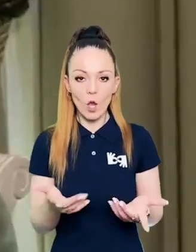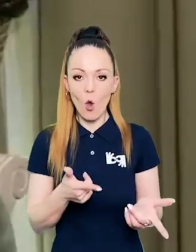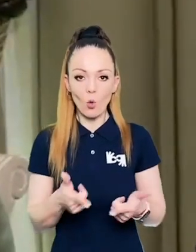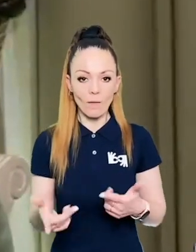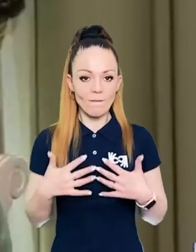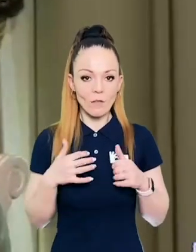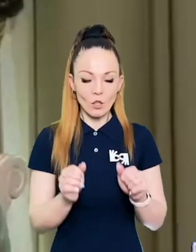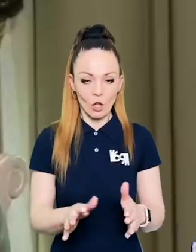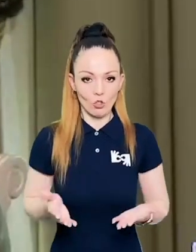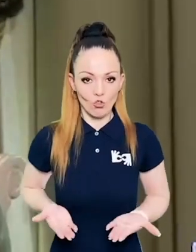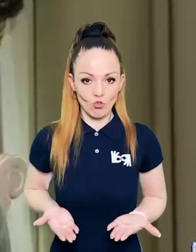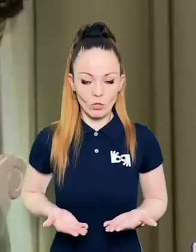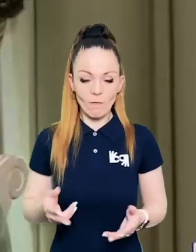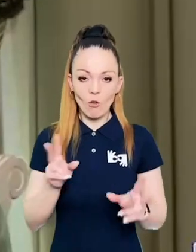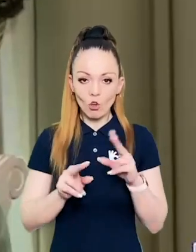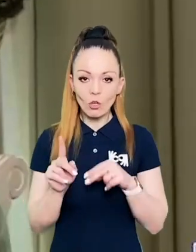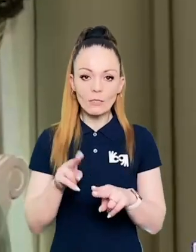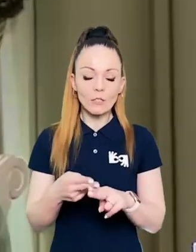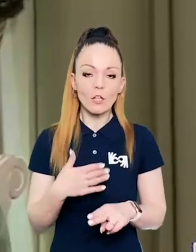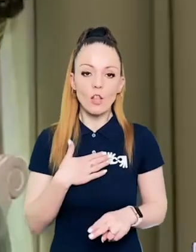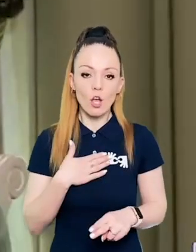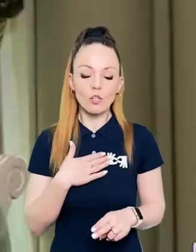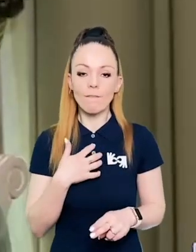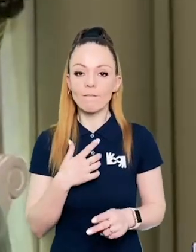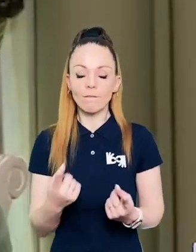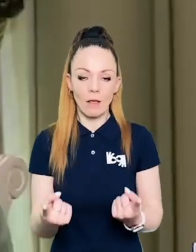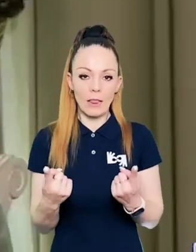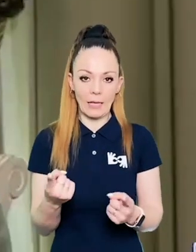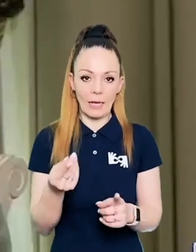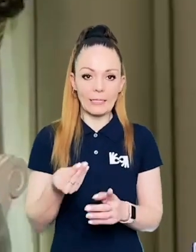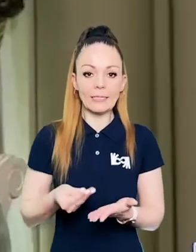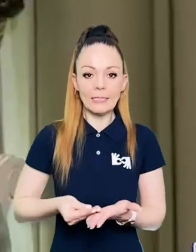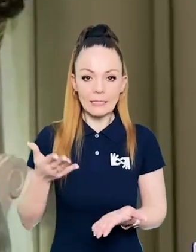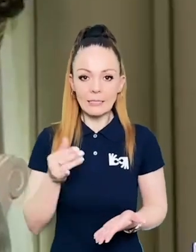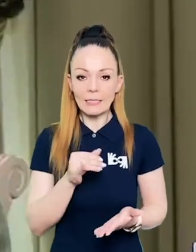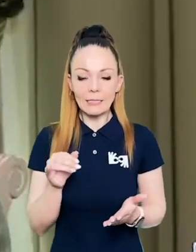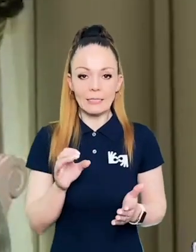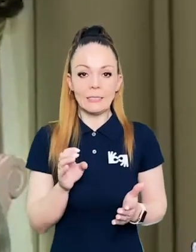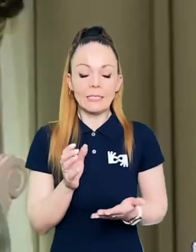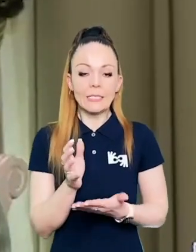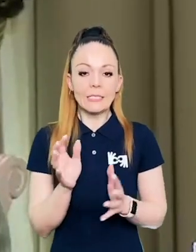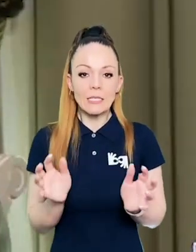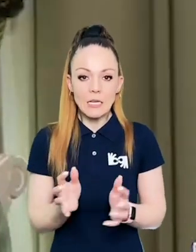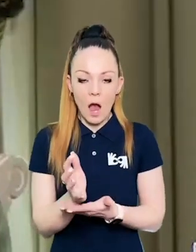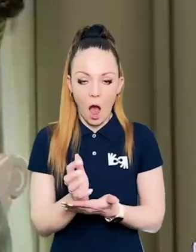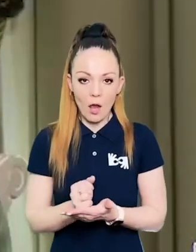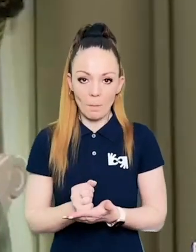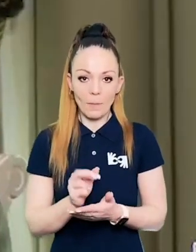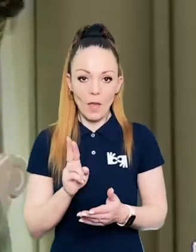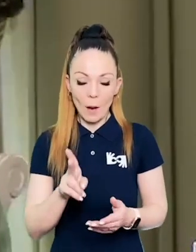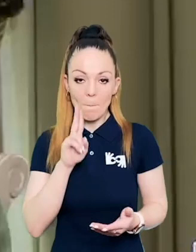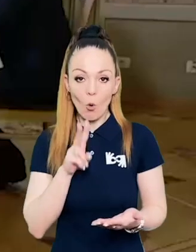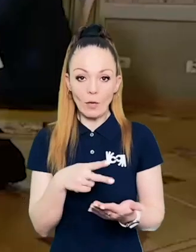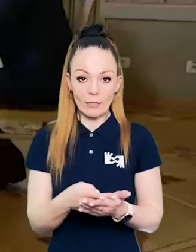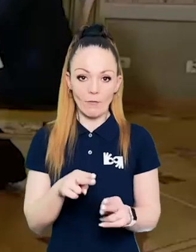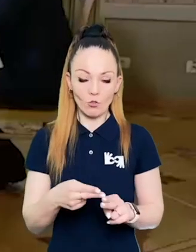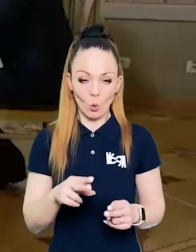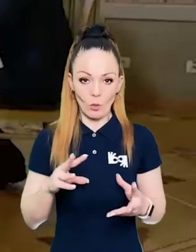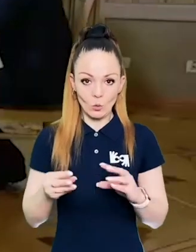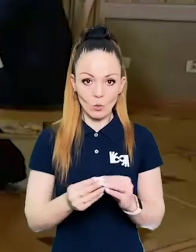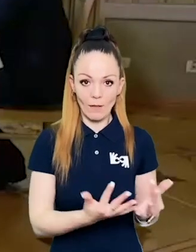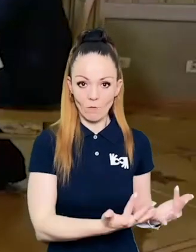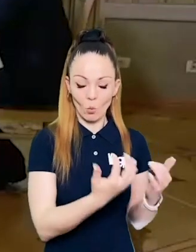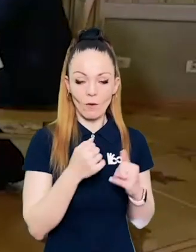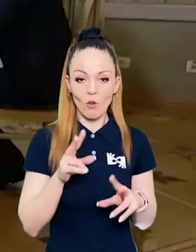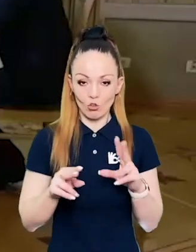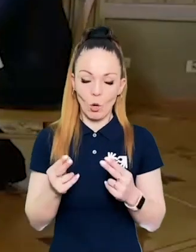які готові віддати життя. Вважаю, що це наша велика цінність і скарб, як показав результат цього вторгнення. Тому